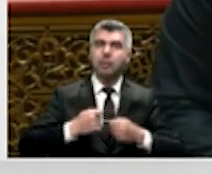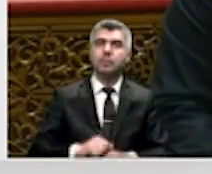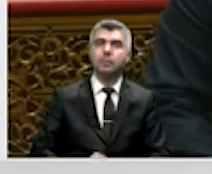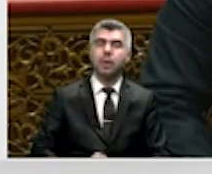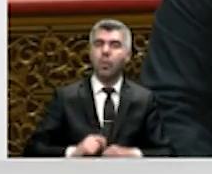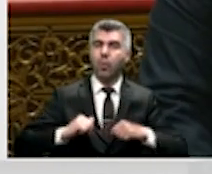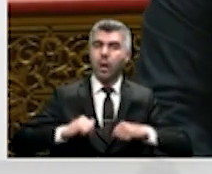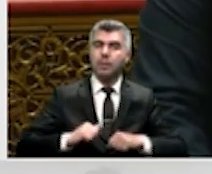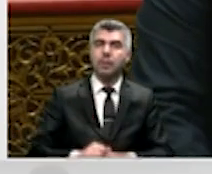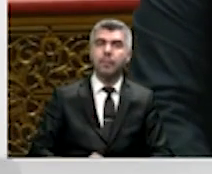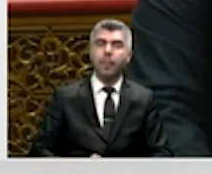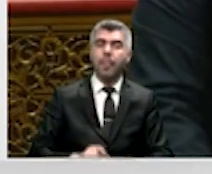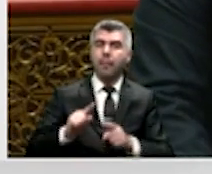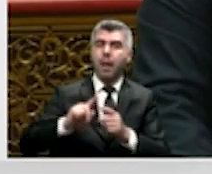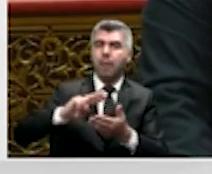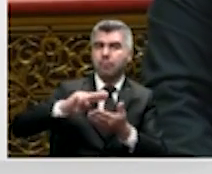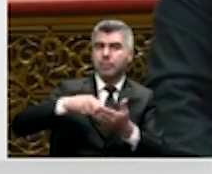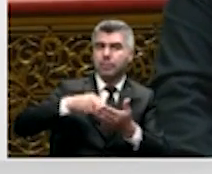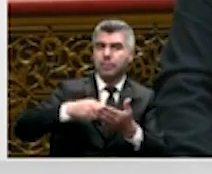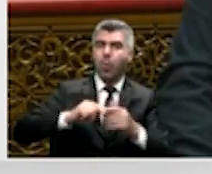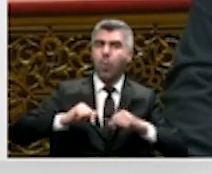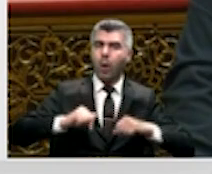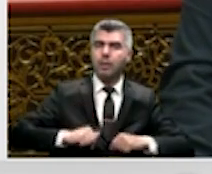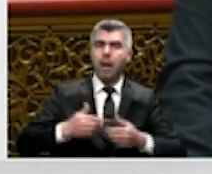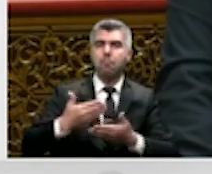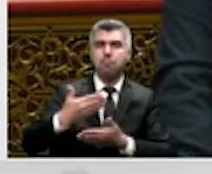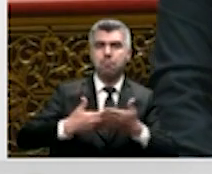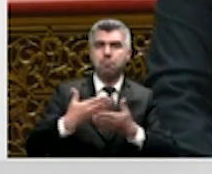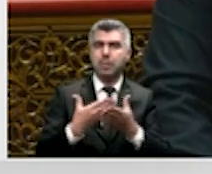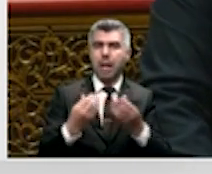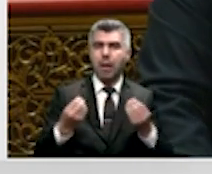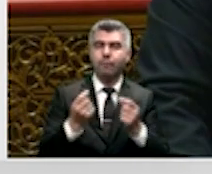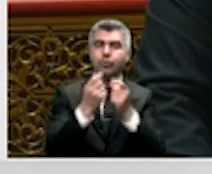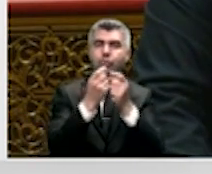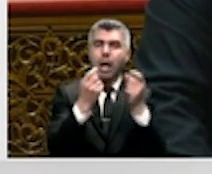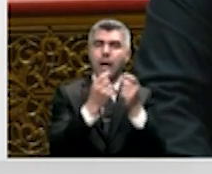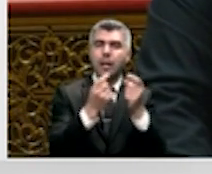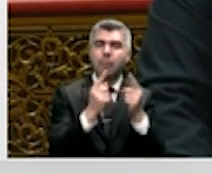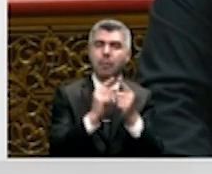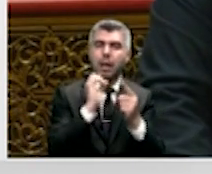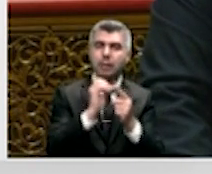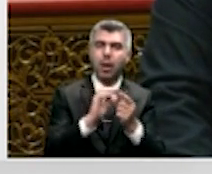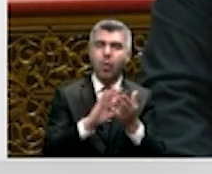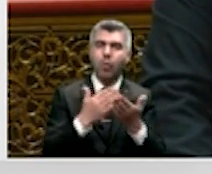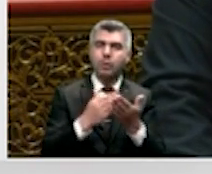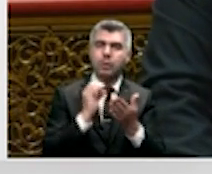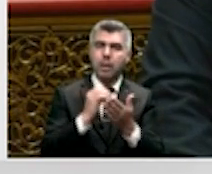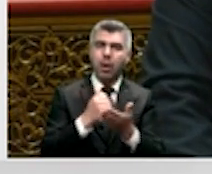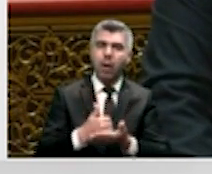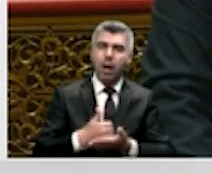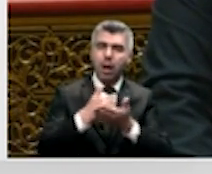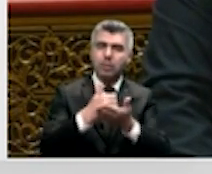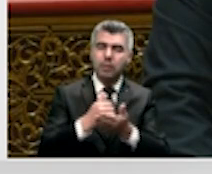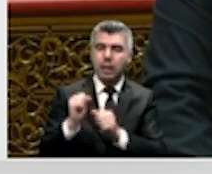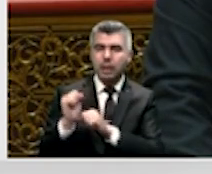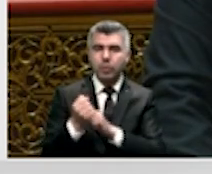سيد الوزير، تبرم المصالح المختصة بوزارتكم العديد من الصفقات مع شركات خاصة من أجل توفير مجموعة من الخدمات كالحراسة